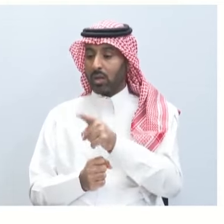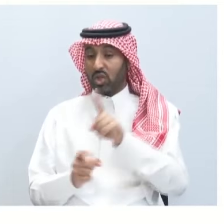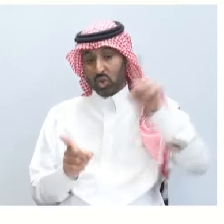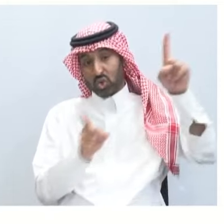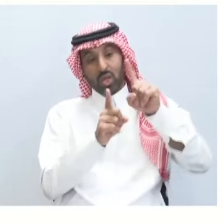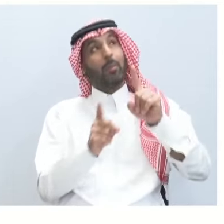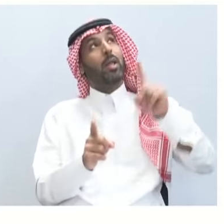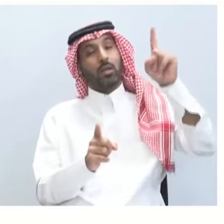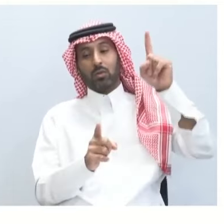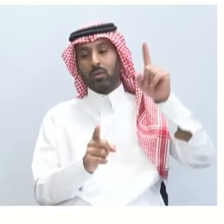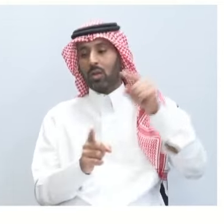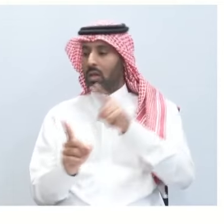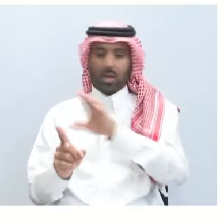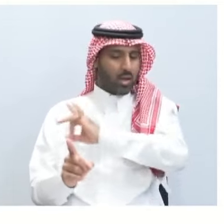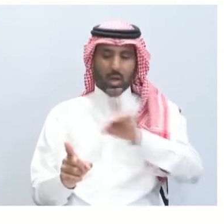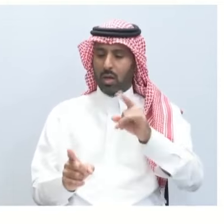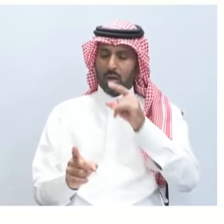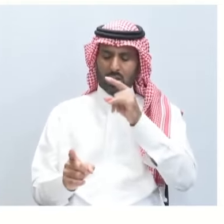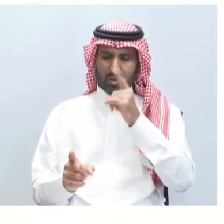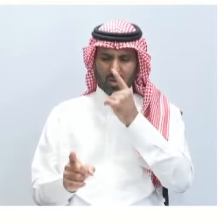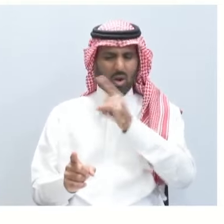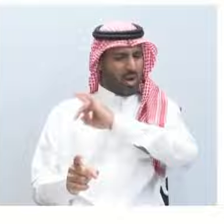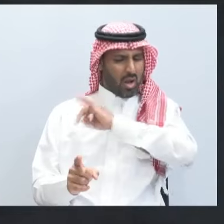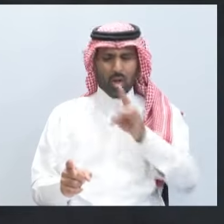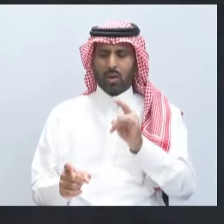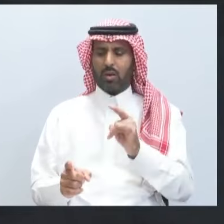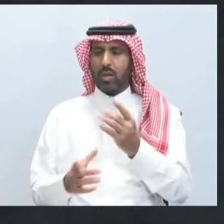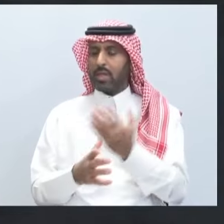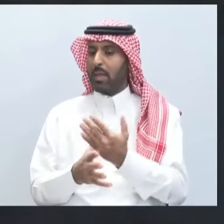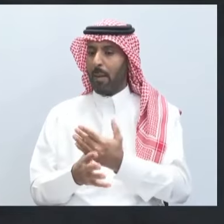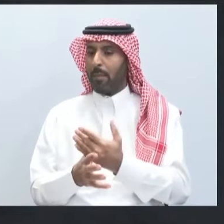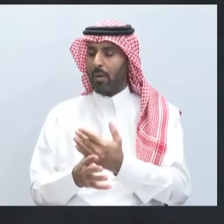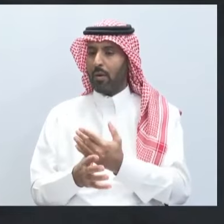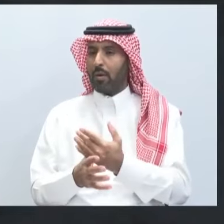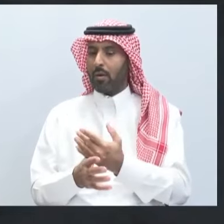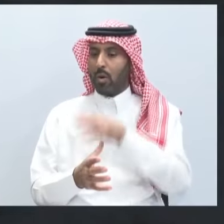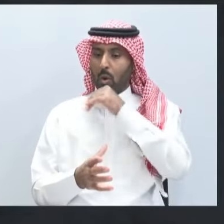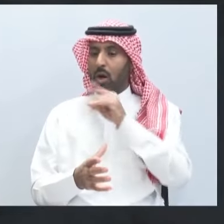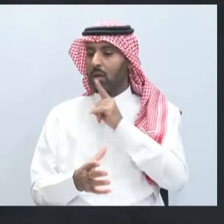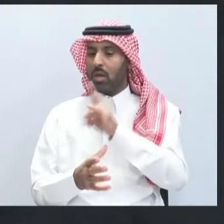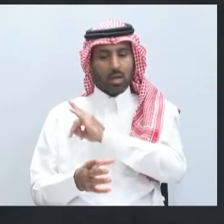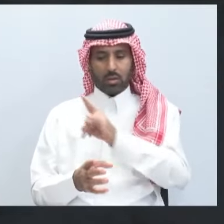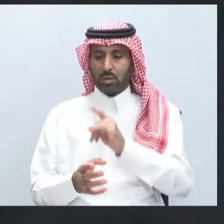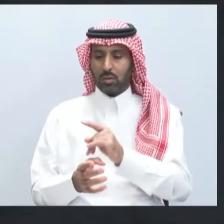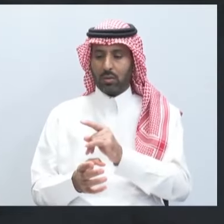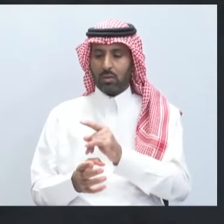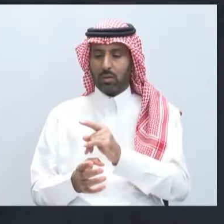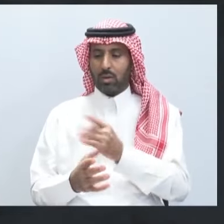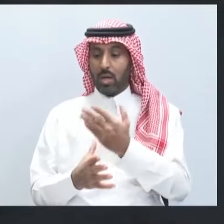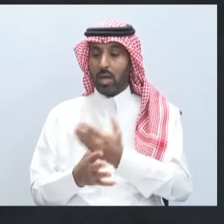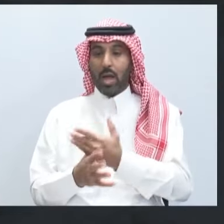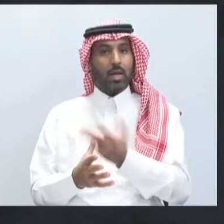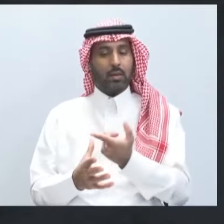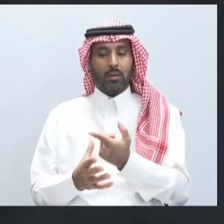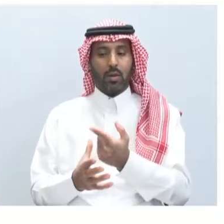بالله عز وجل فلا تطعهما ما السبب لماذا لا تطيع والديك في هذا الامر لانه قاعده